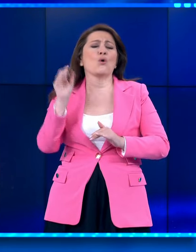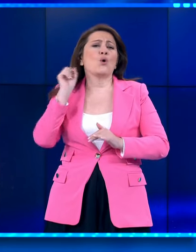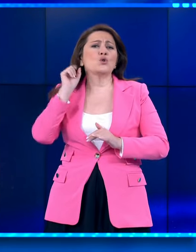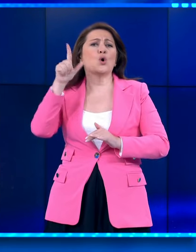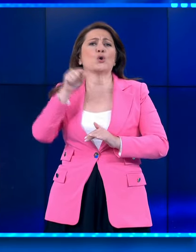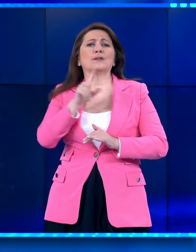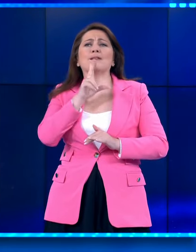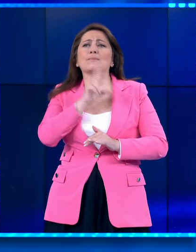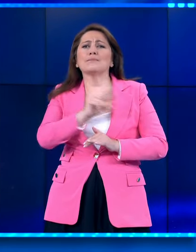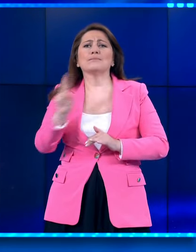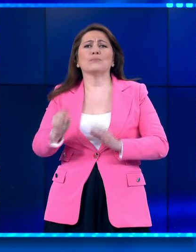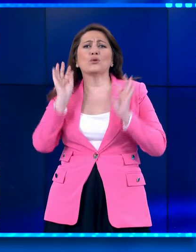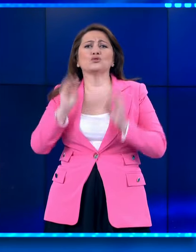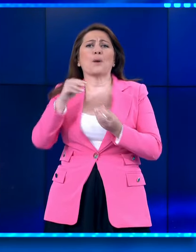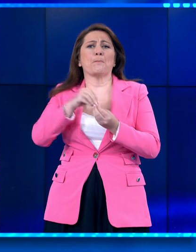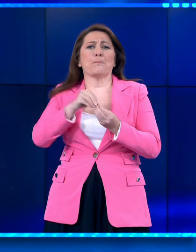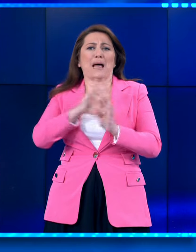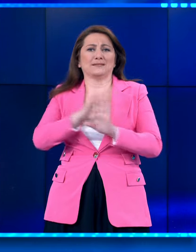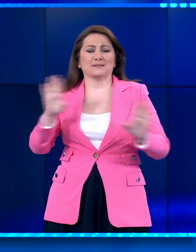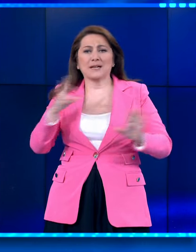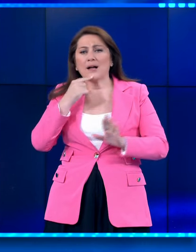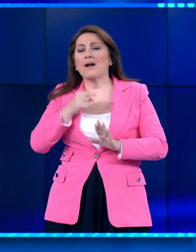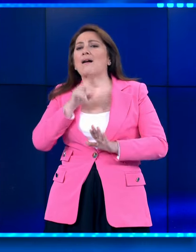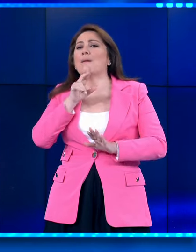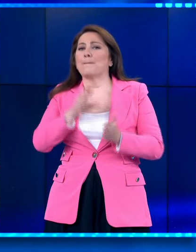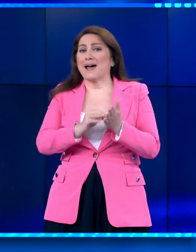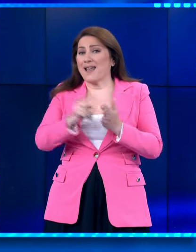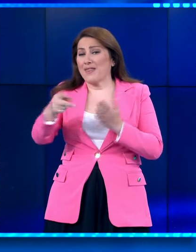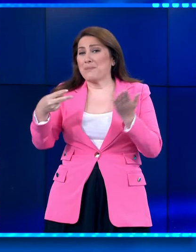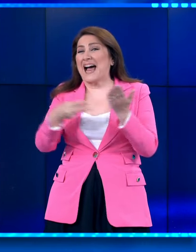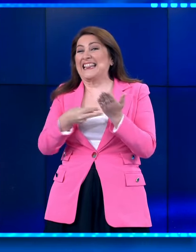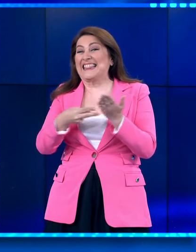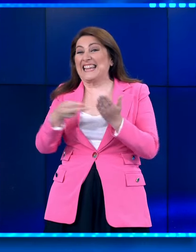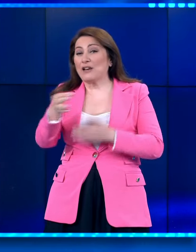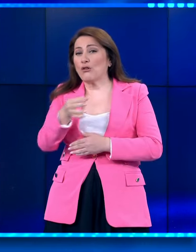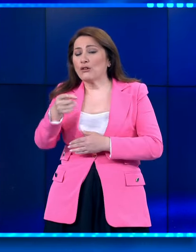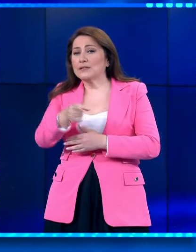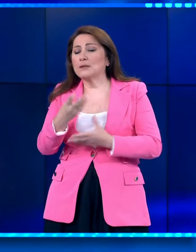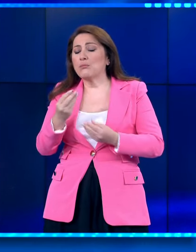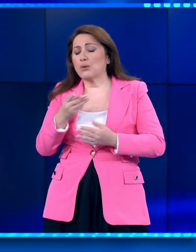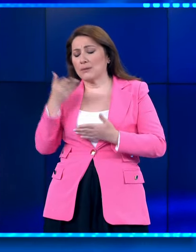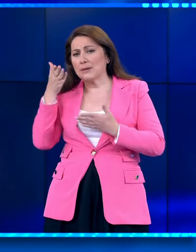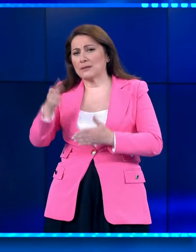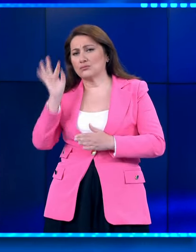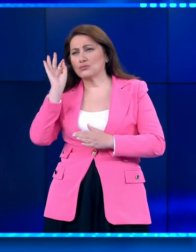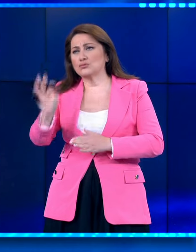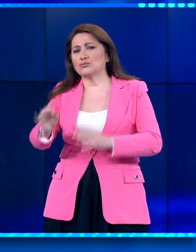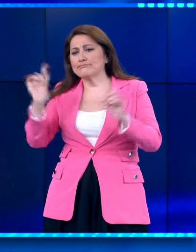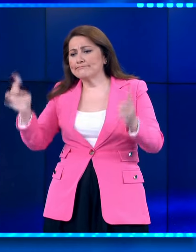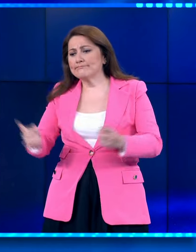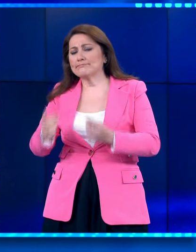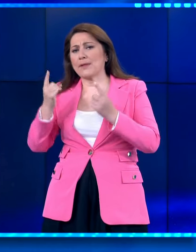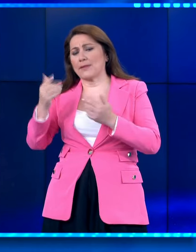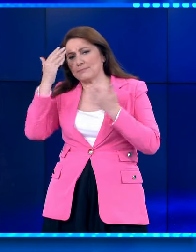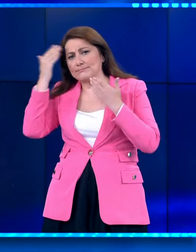κάθε χρόνο στο νησί της Τίνου, όπου χιλιάδες πιστοί σειραίουν για να ξεπληρώσουν ένα τάμα στην θαυματουργή εικόνα της Μεγαλόχαρης. Η σκέψη